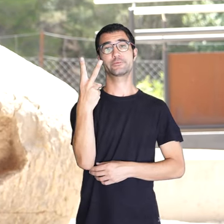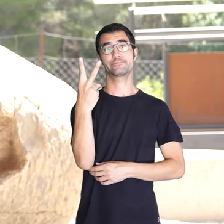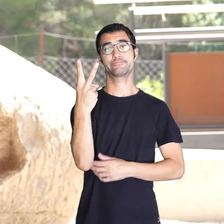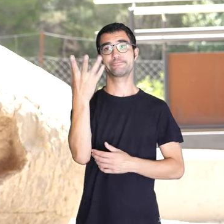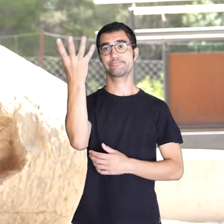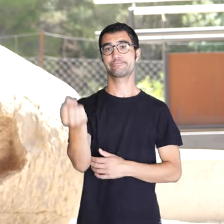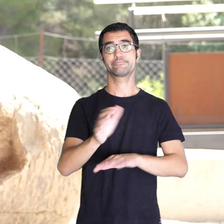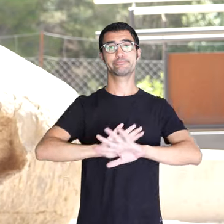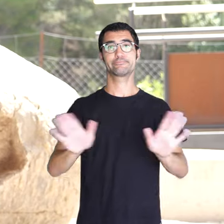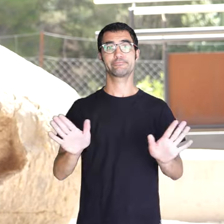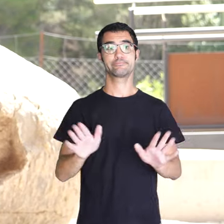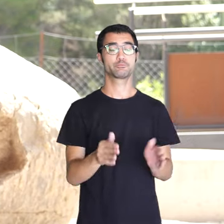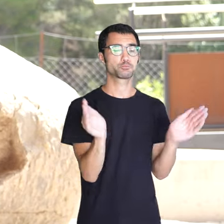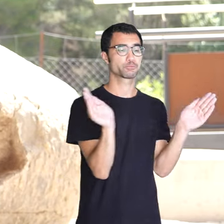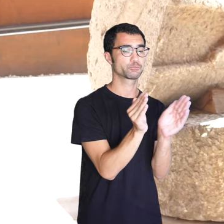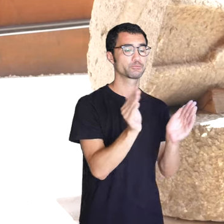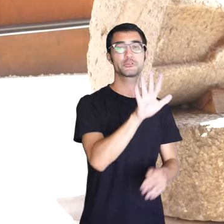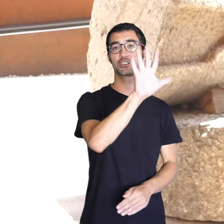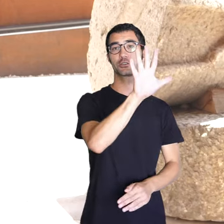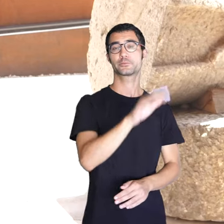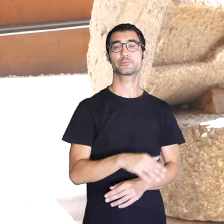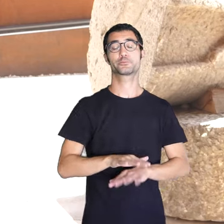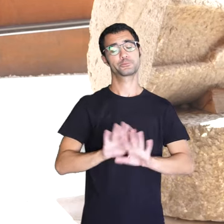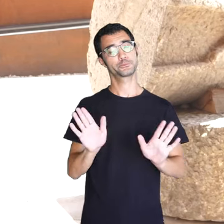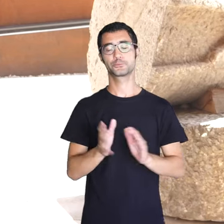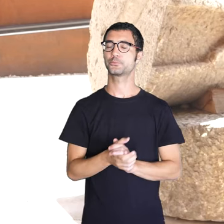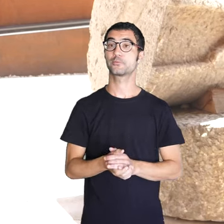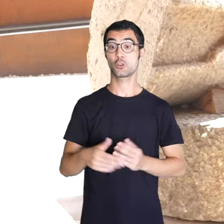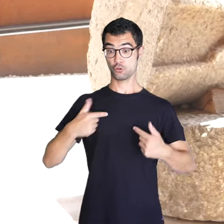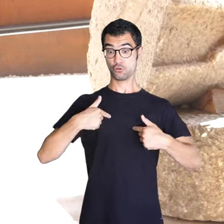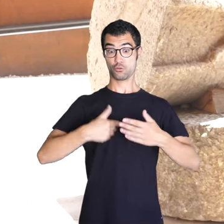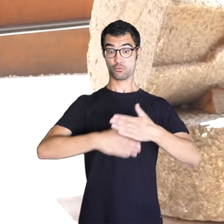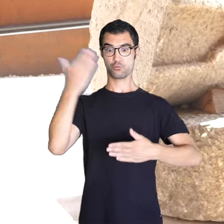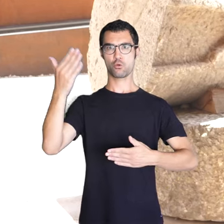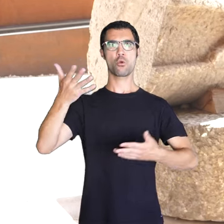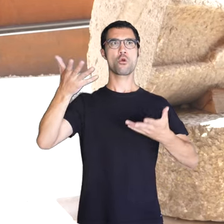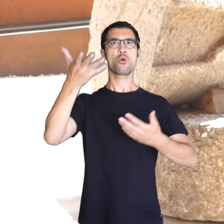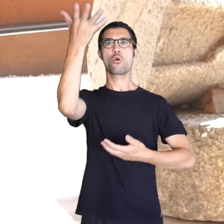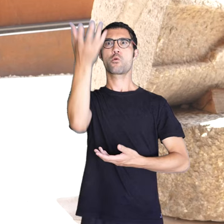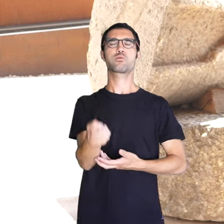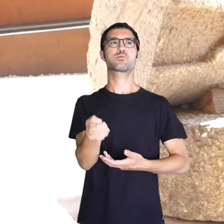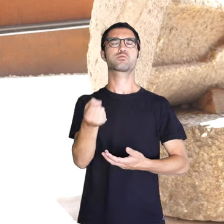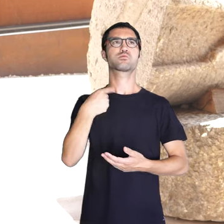i 5 d'art menors. Quan vaig començar, ja he conegut